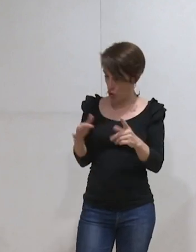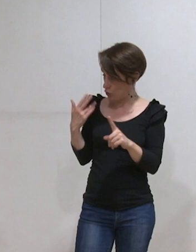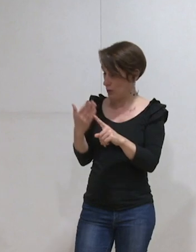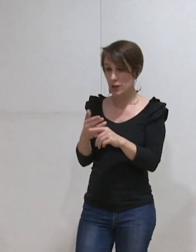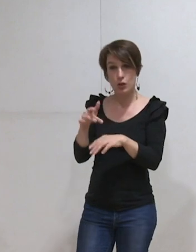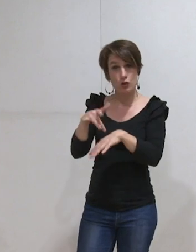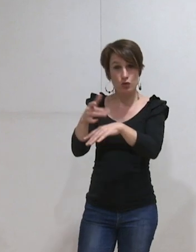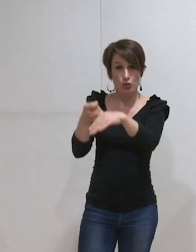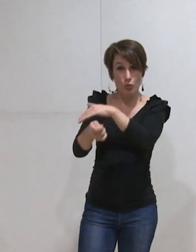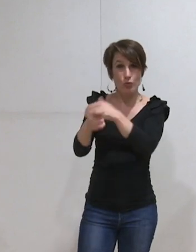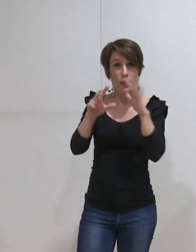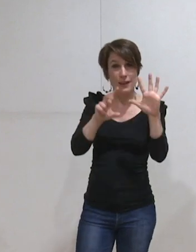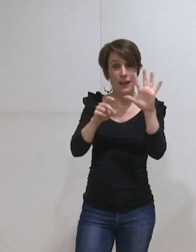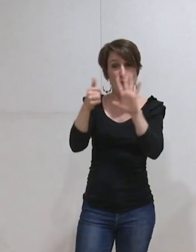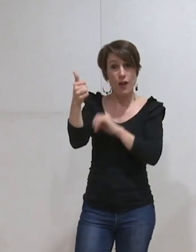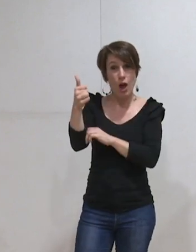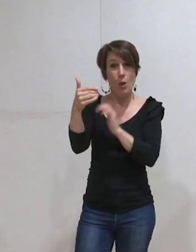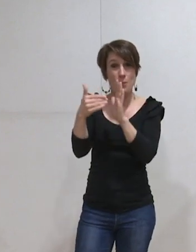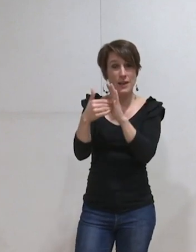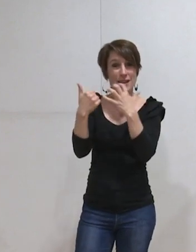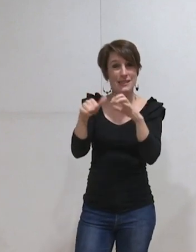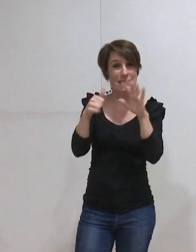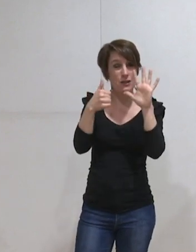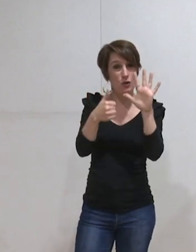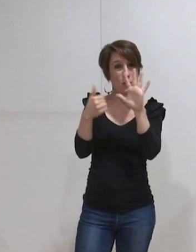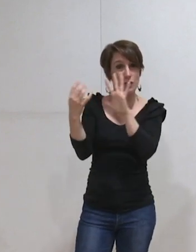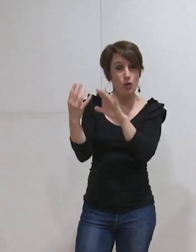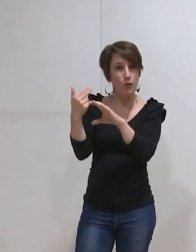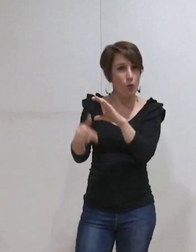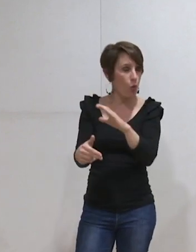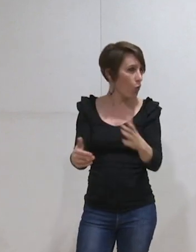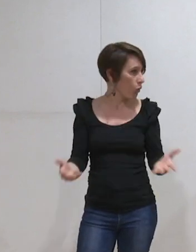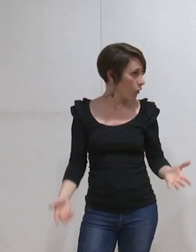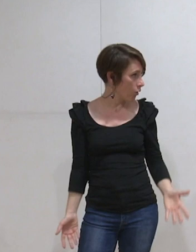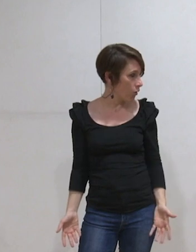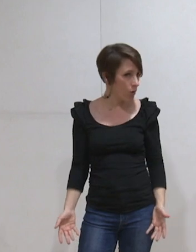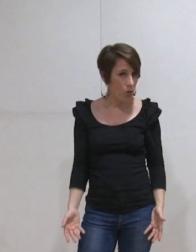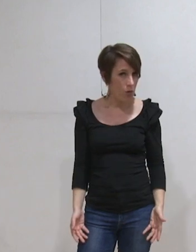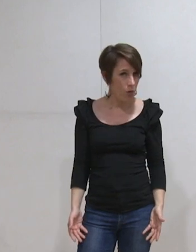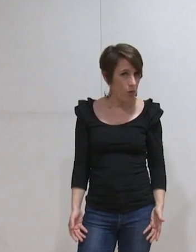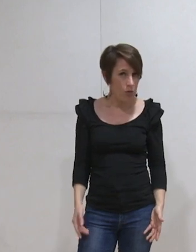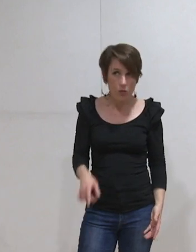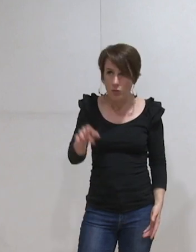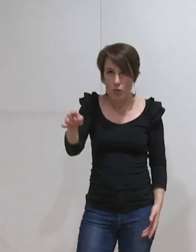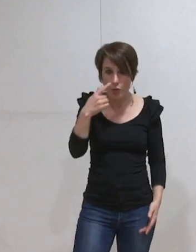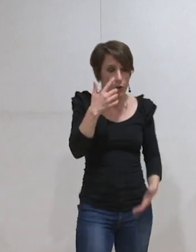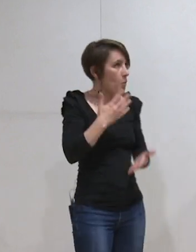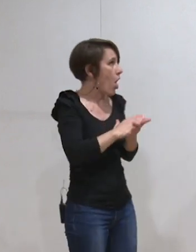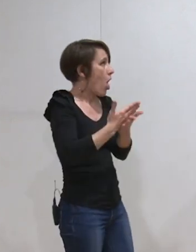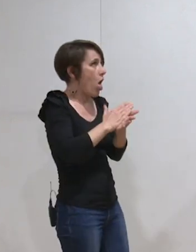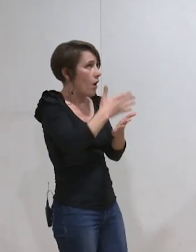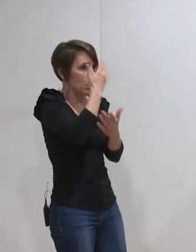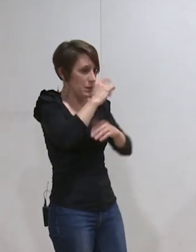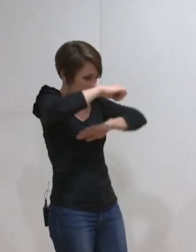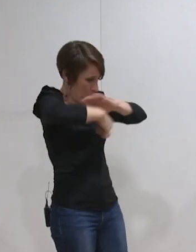81669 € quelle perspective sa-il le montant des subventions qu'il va percevoir en tous les cas